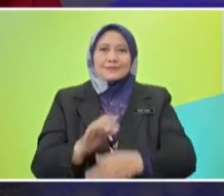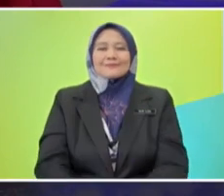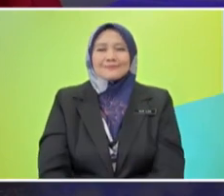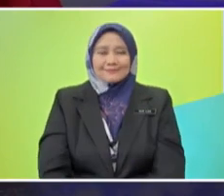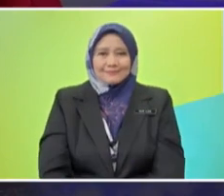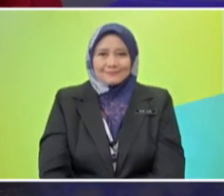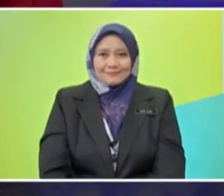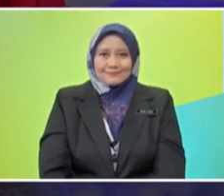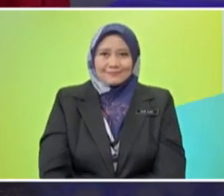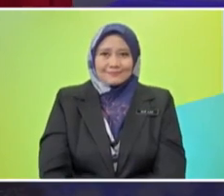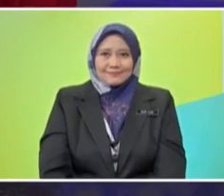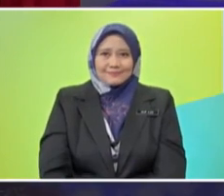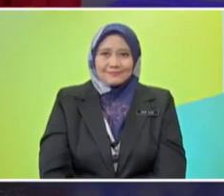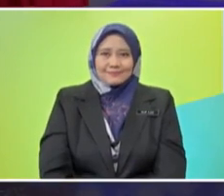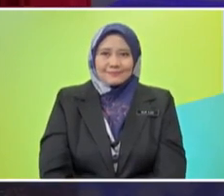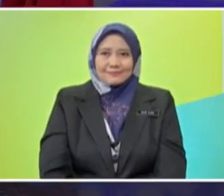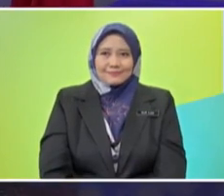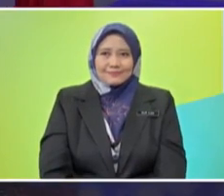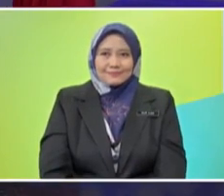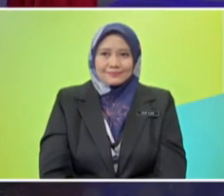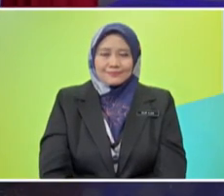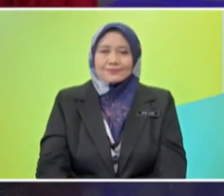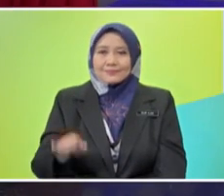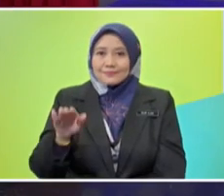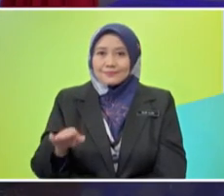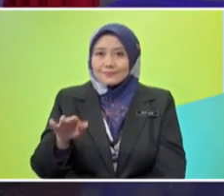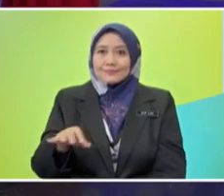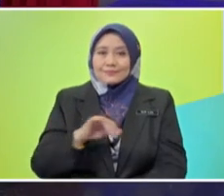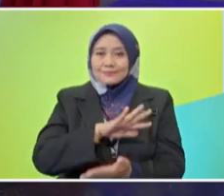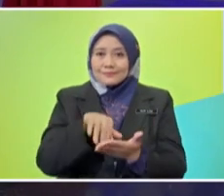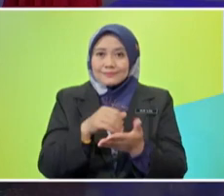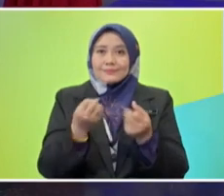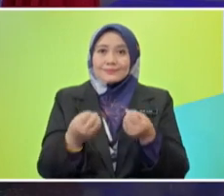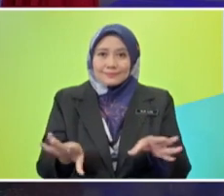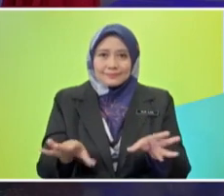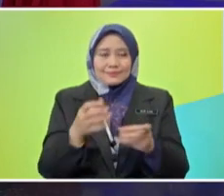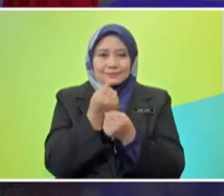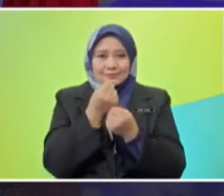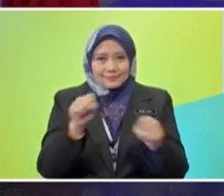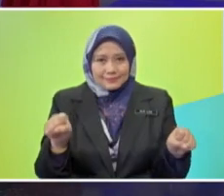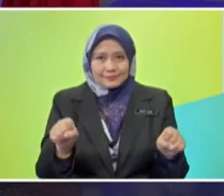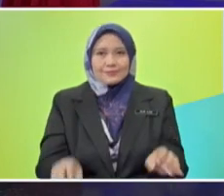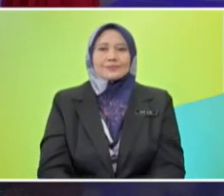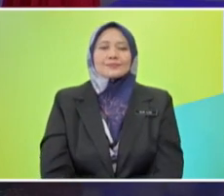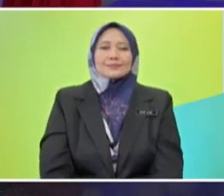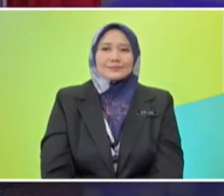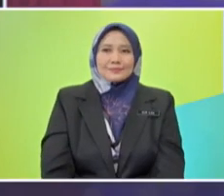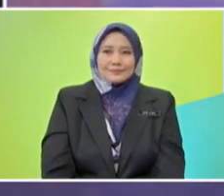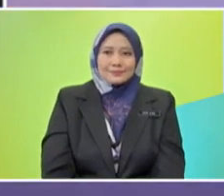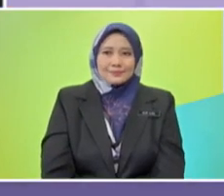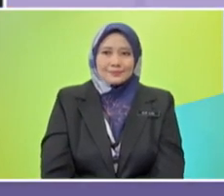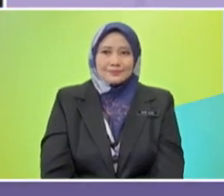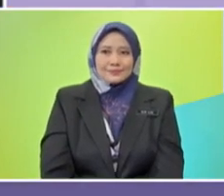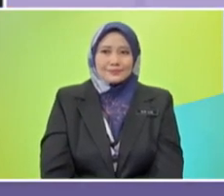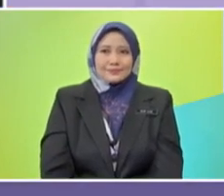lagi. Baik, cikgu. Ya. Adakah adik-adik Abang Fizi ni dah siap tugasan yang diberikan oleh cikgu kita? Dah siap ke belum? Amni dan juga Puteri